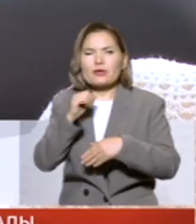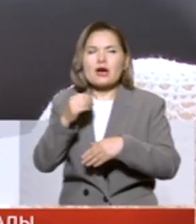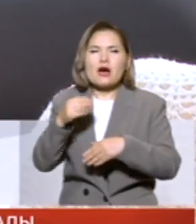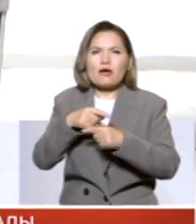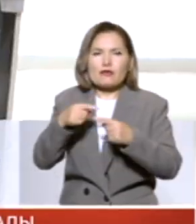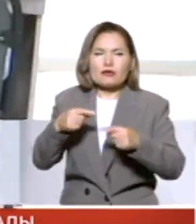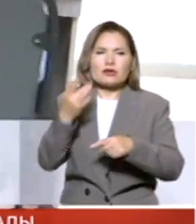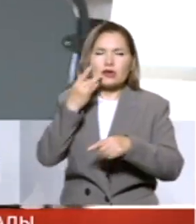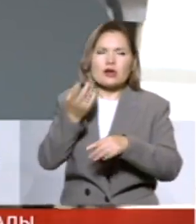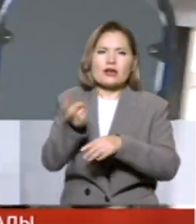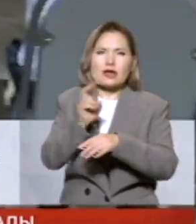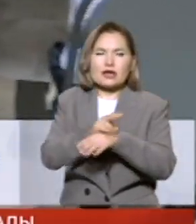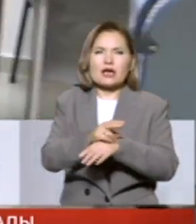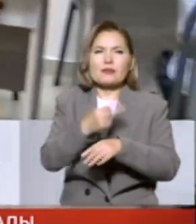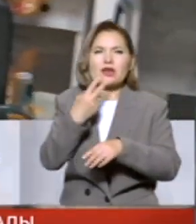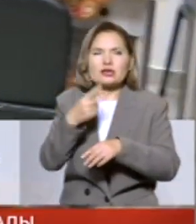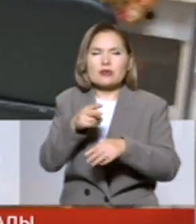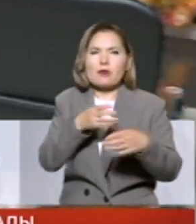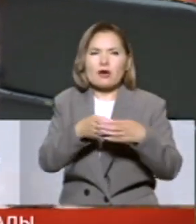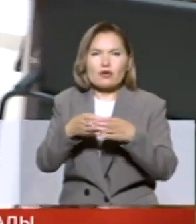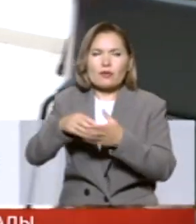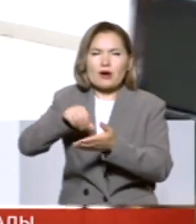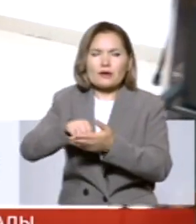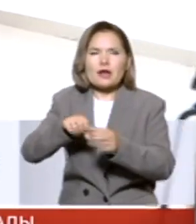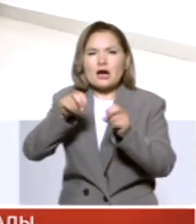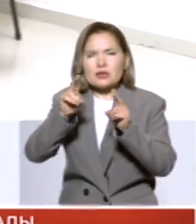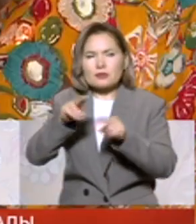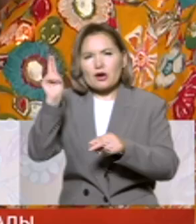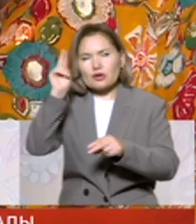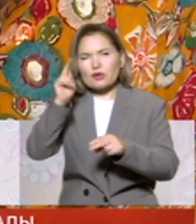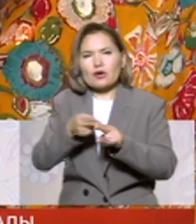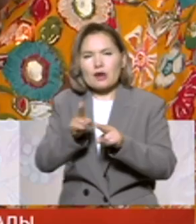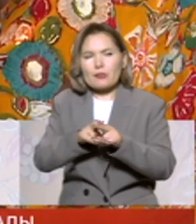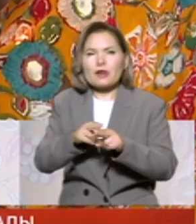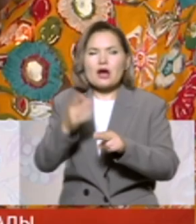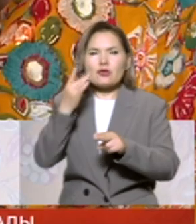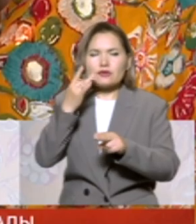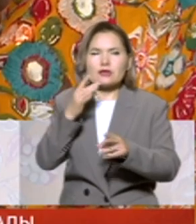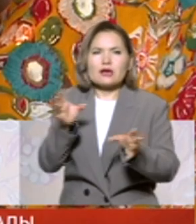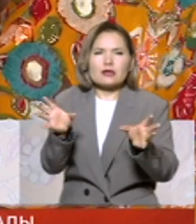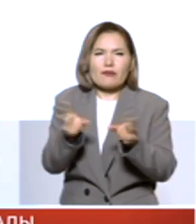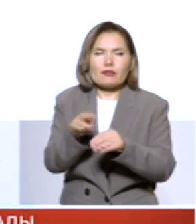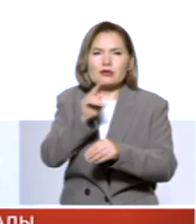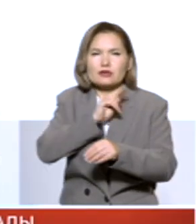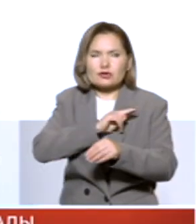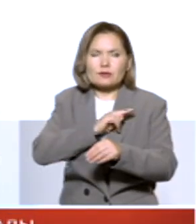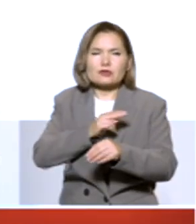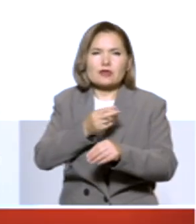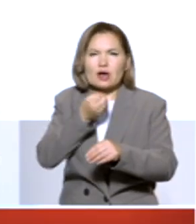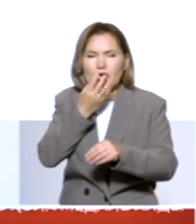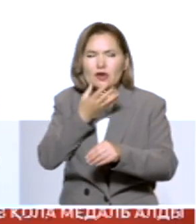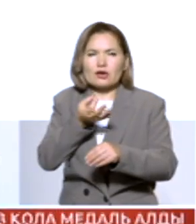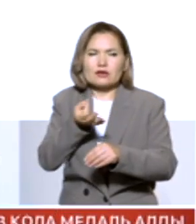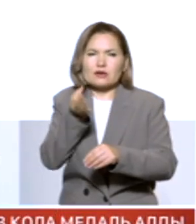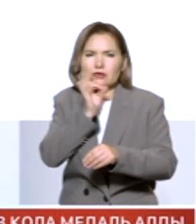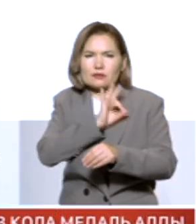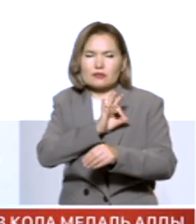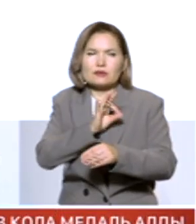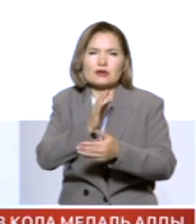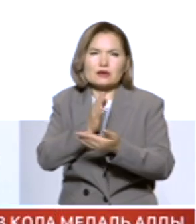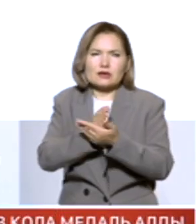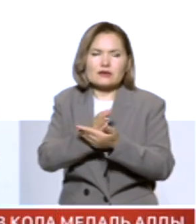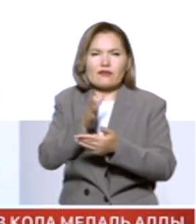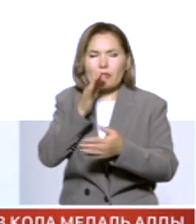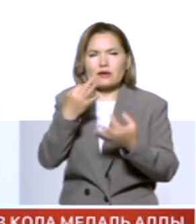жақынын таңдайды. Арнайы маманның дәрісіне жазылып, замандастарымен бірге уақытын тиімді өткізеді. Ұзақ өмір